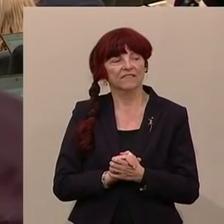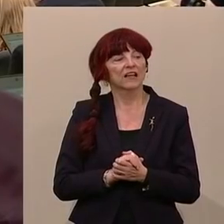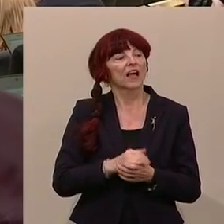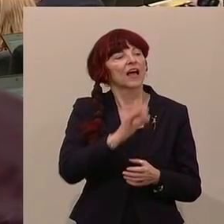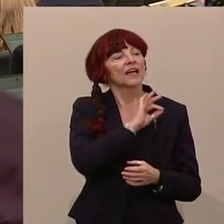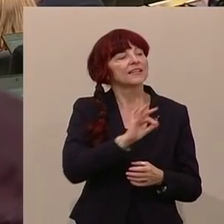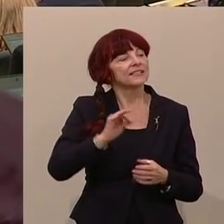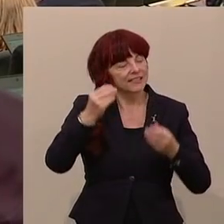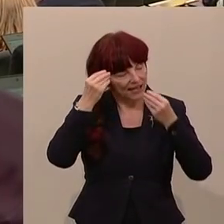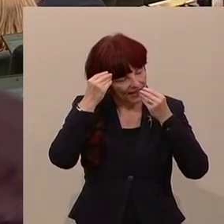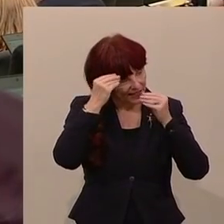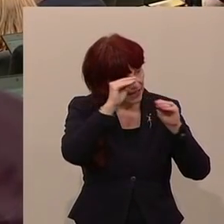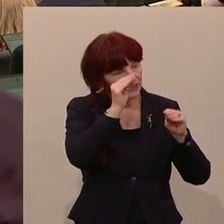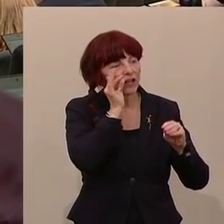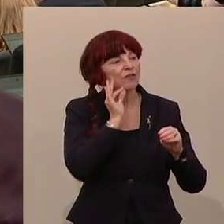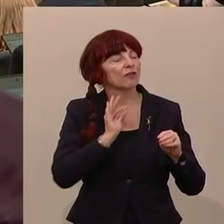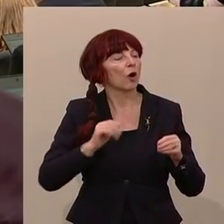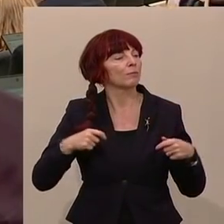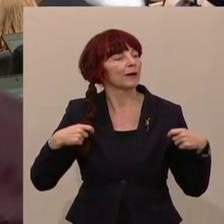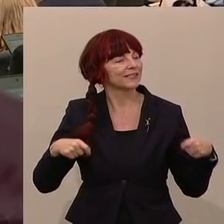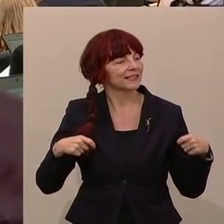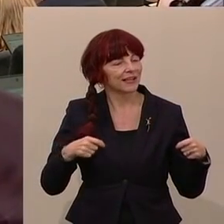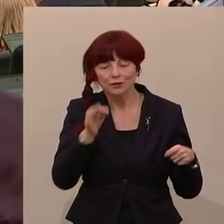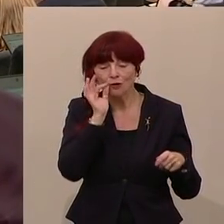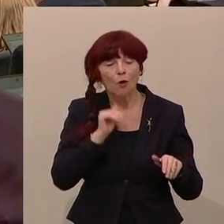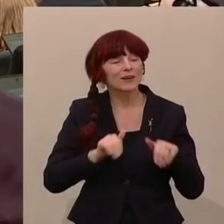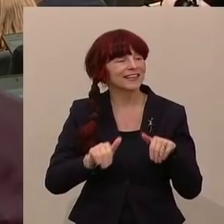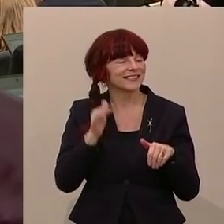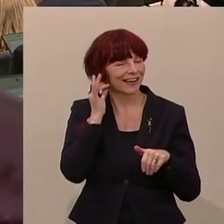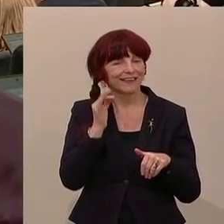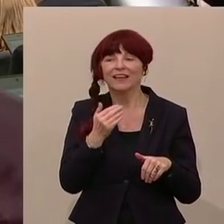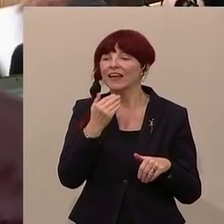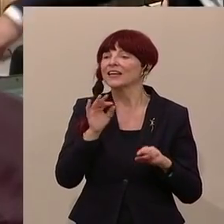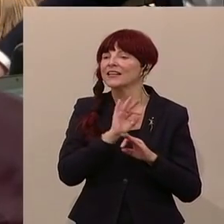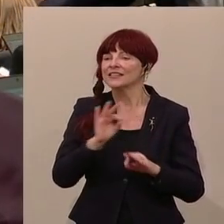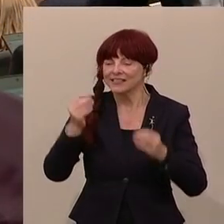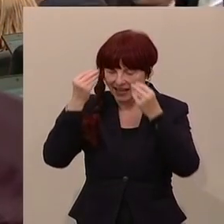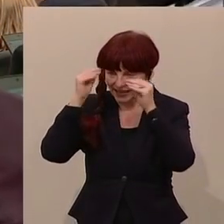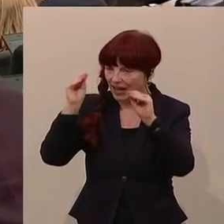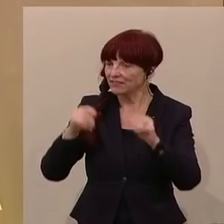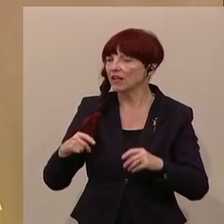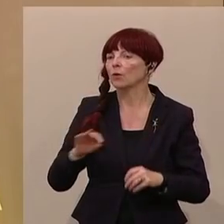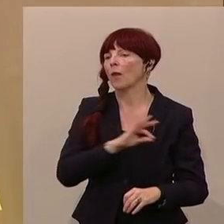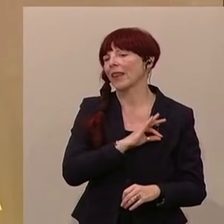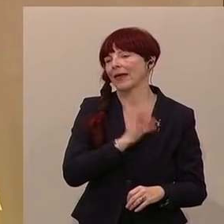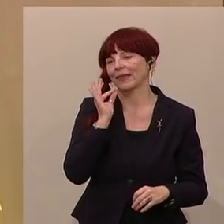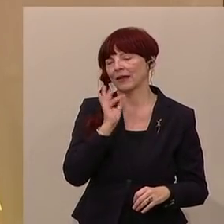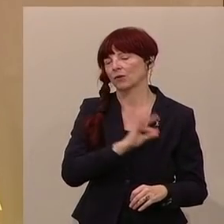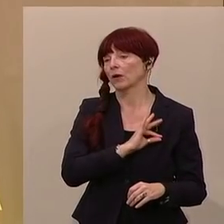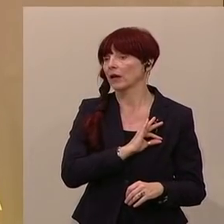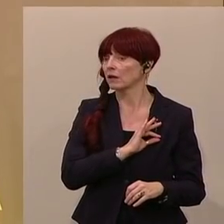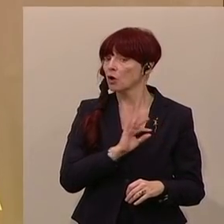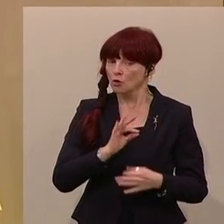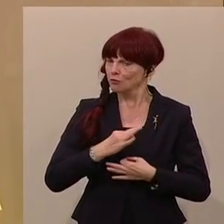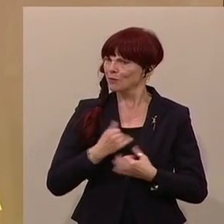Sehr geehrte Frau Präsidentin, Frau Ministerin, meine sehr geehrten Kollegen. Ich finde es immer wieder spannend und